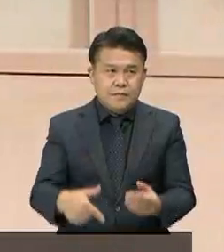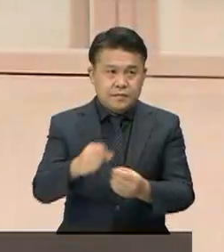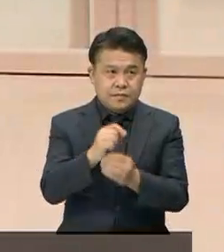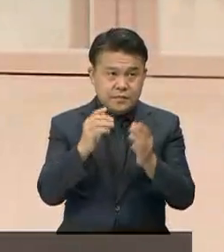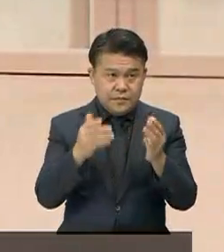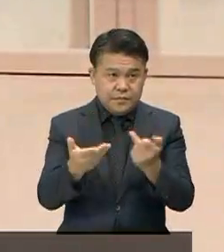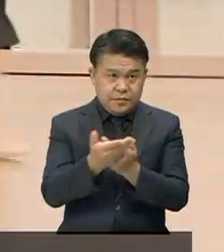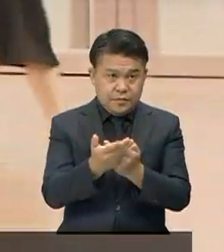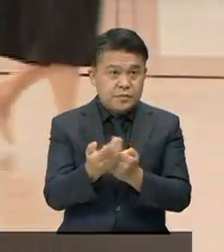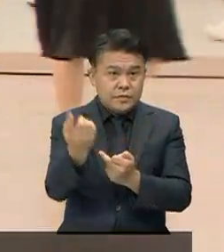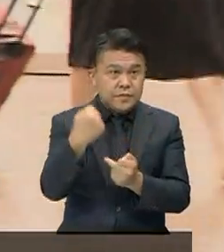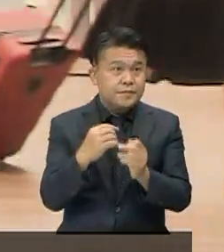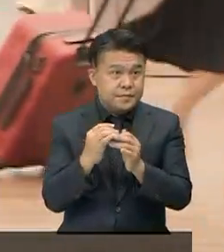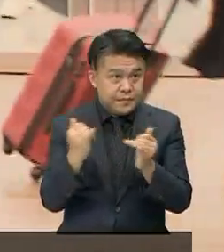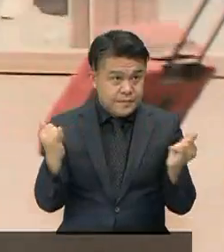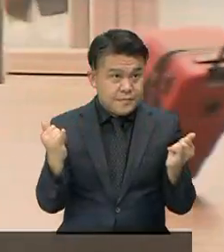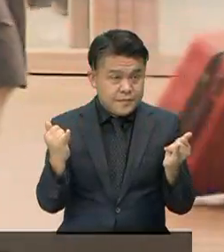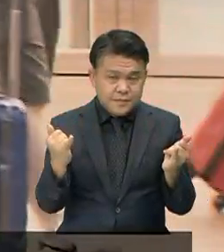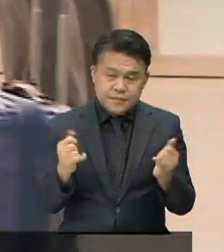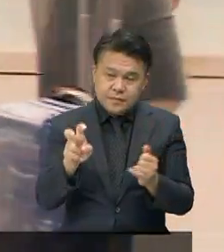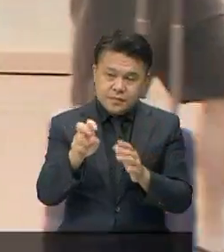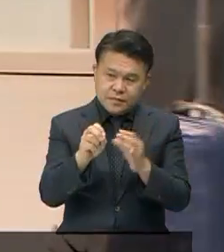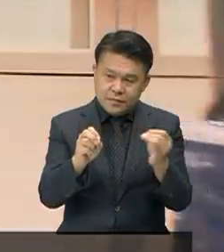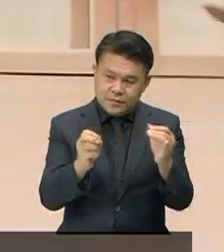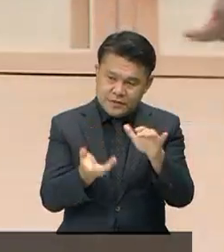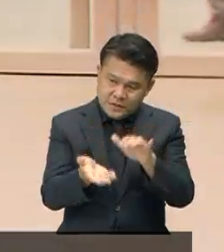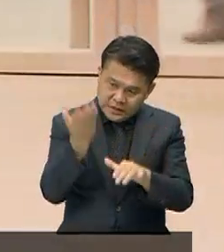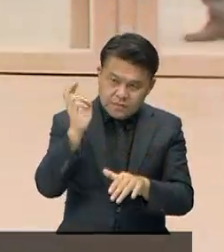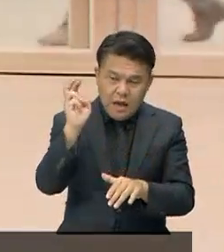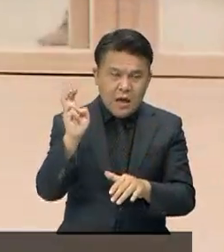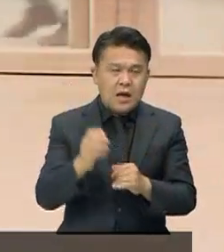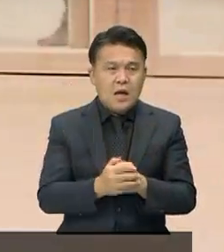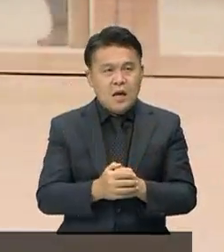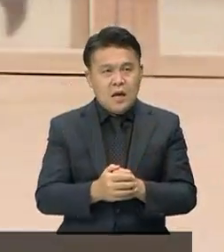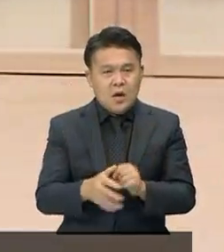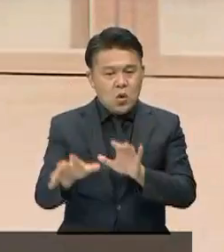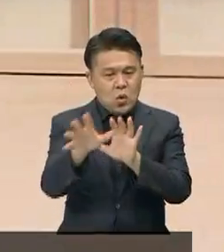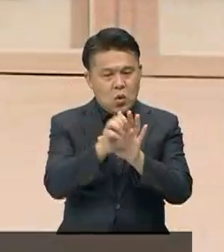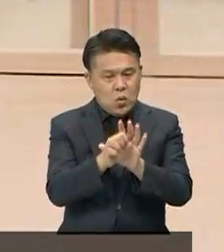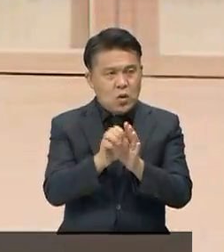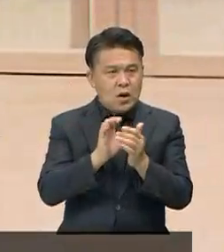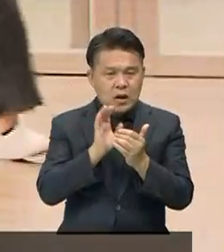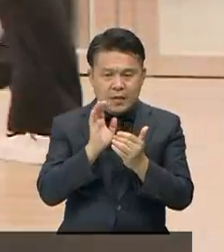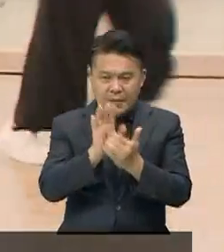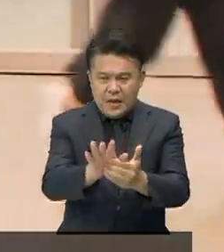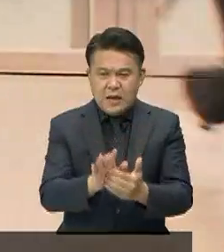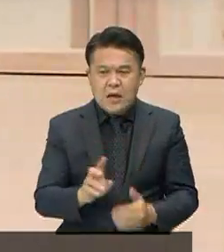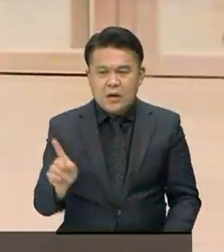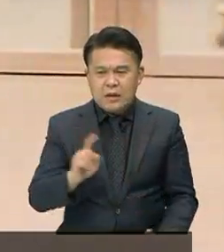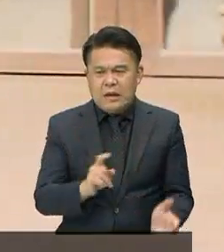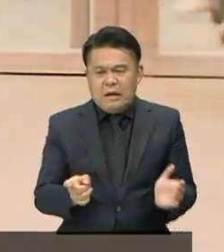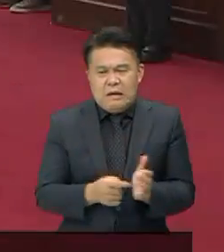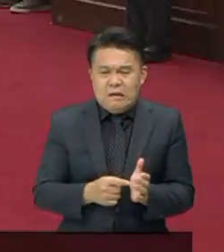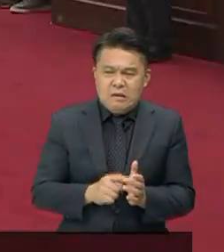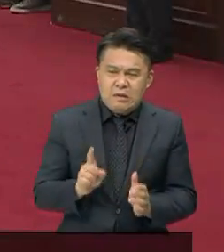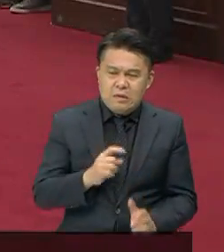기간 제주 입도객이 20만 명을 넘을 것으로 예상됨에 따라 코로나19 방역 관리에도 비상이